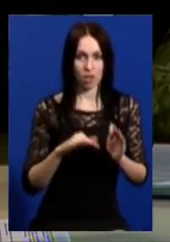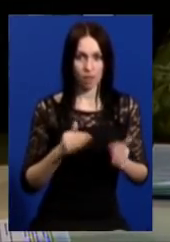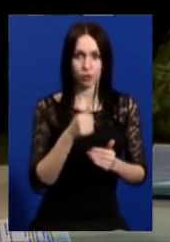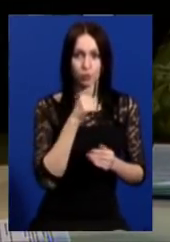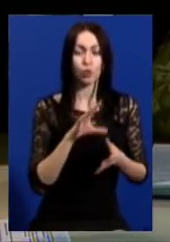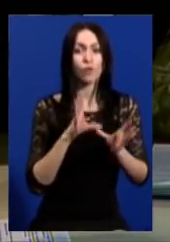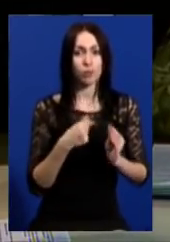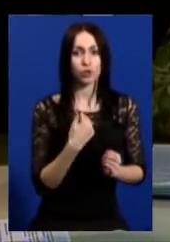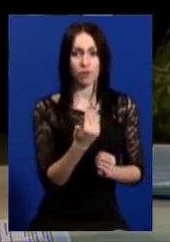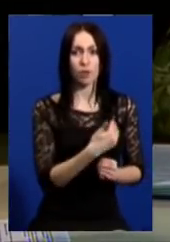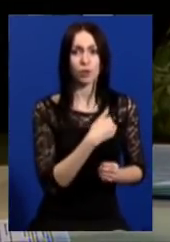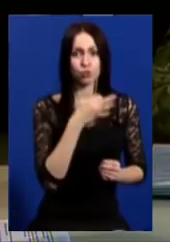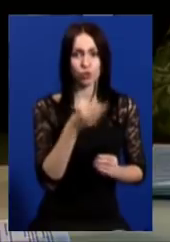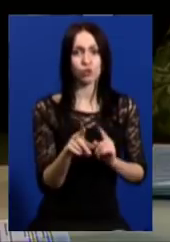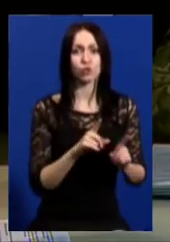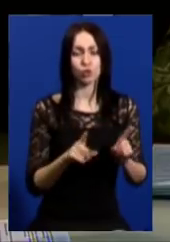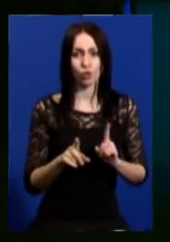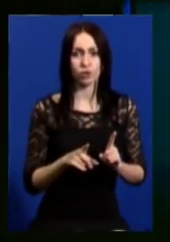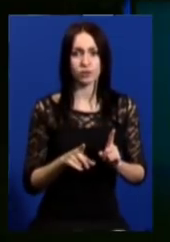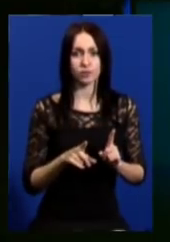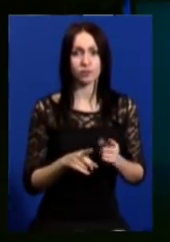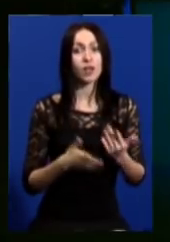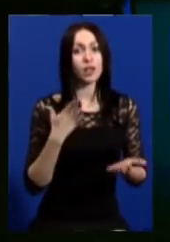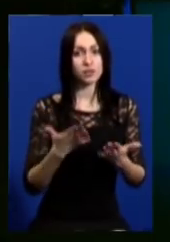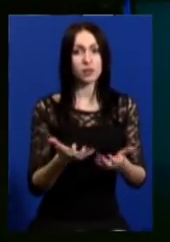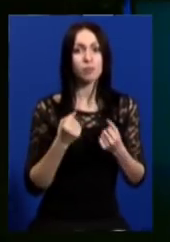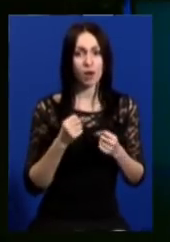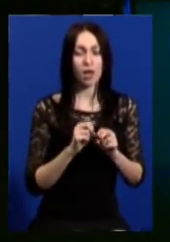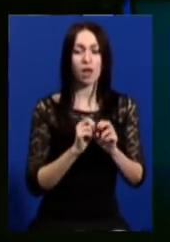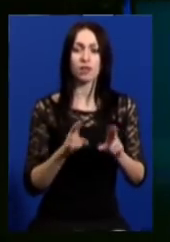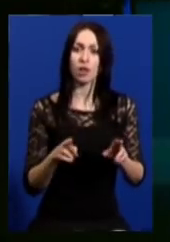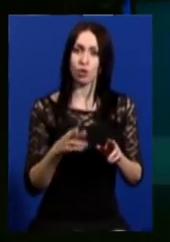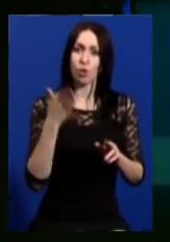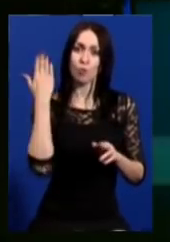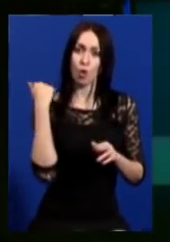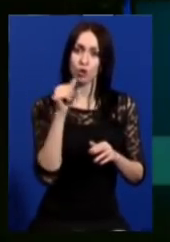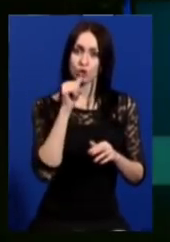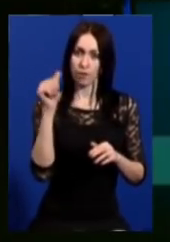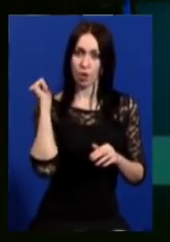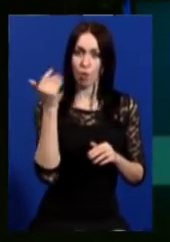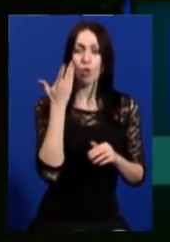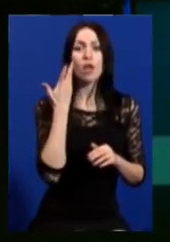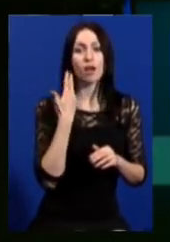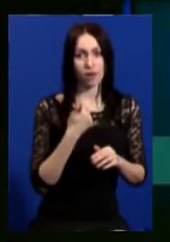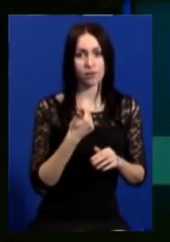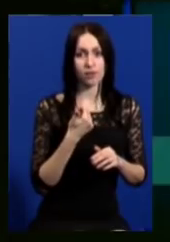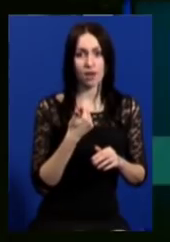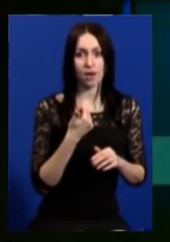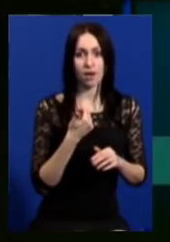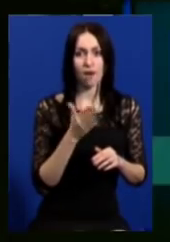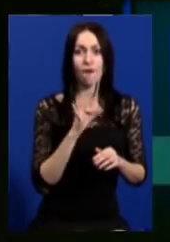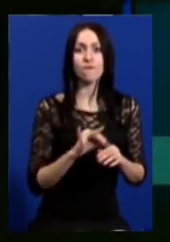Взагалі, я вам хочу сказати, що якщо брати аналогію минулого року, коли в